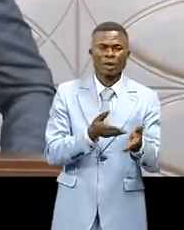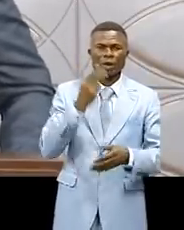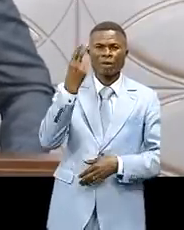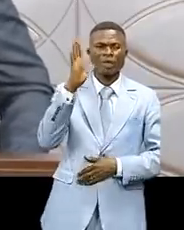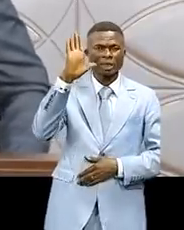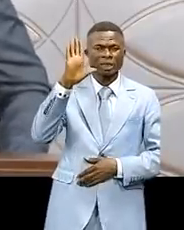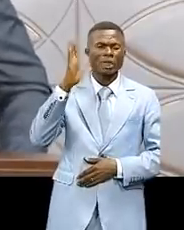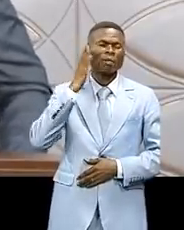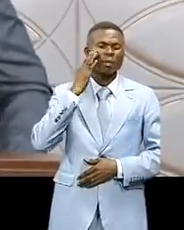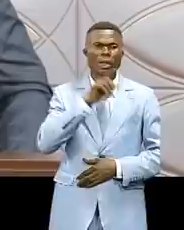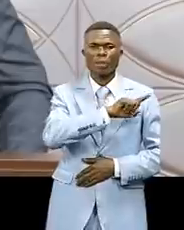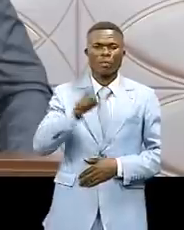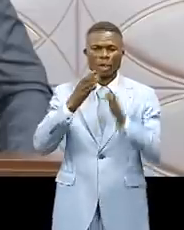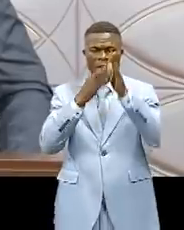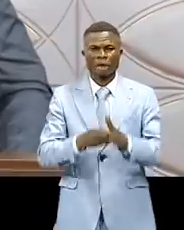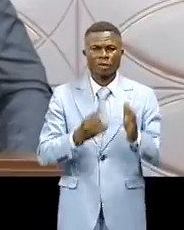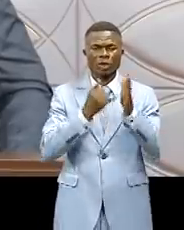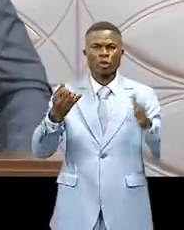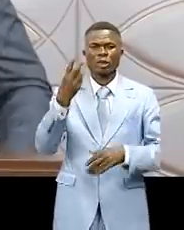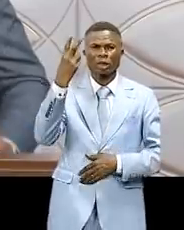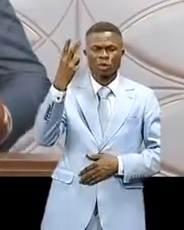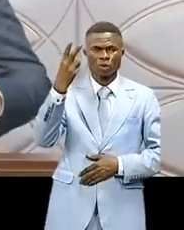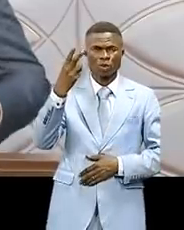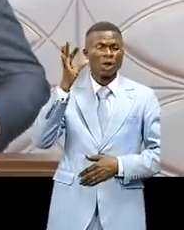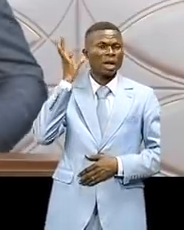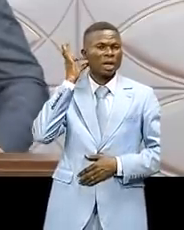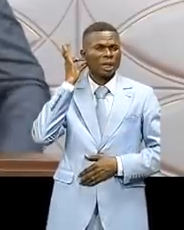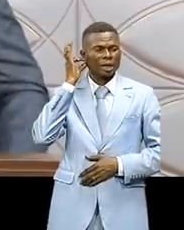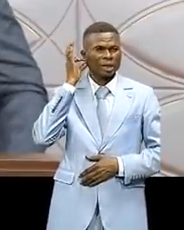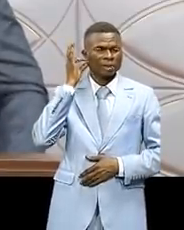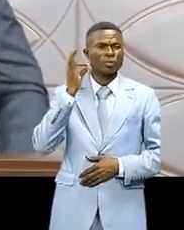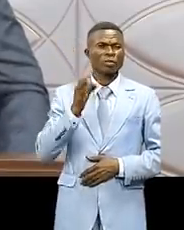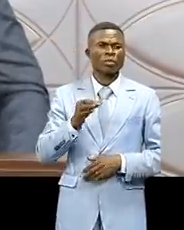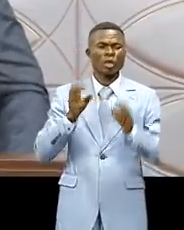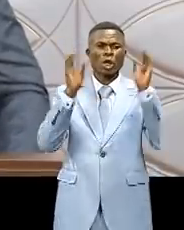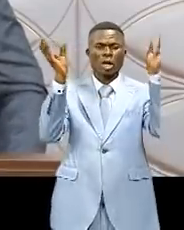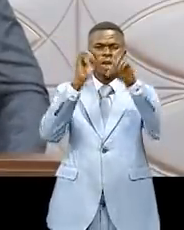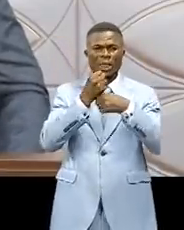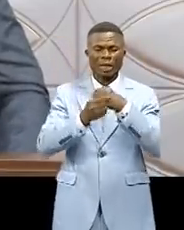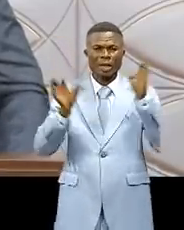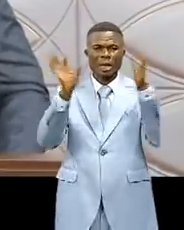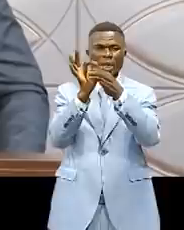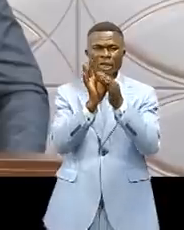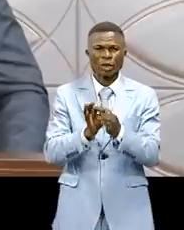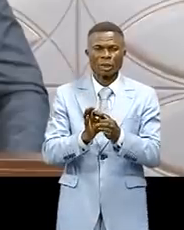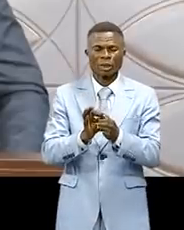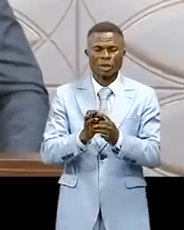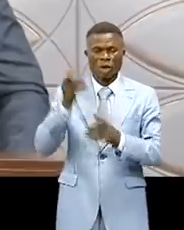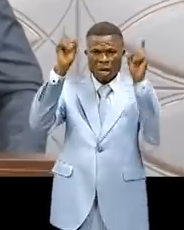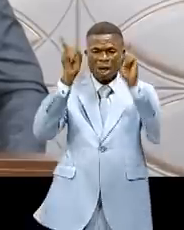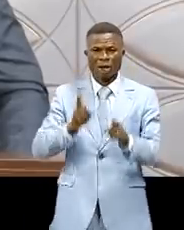1963 à addis abeba à la création de l'organisation de l'unité africaine onu à